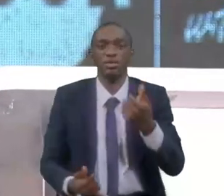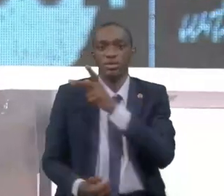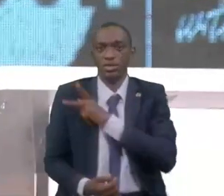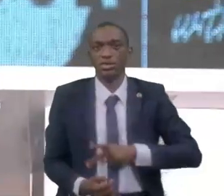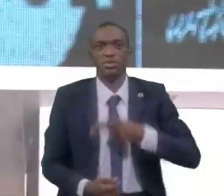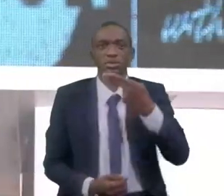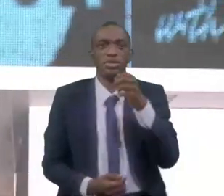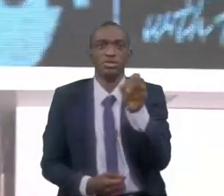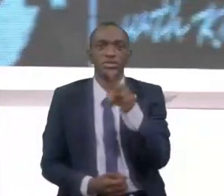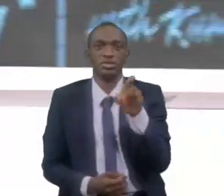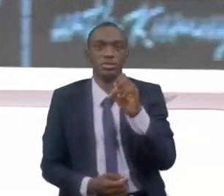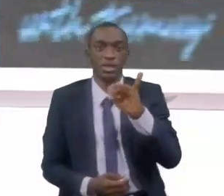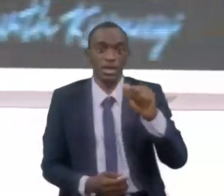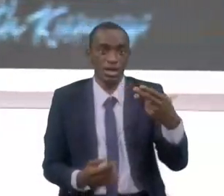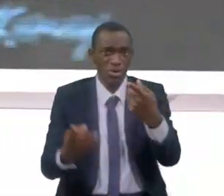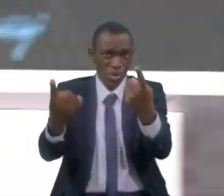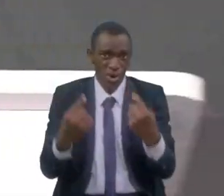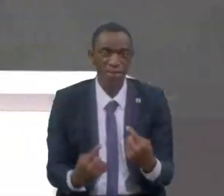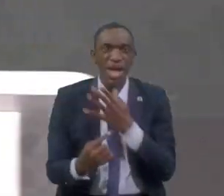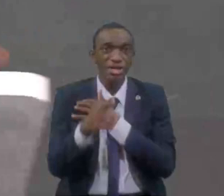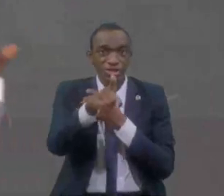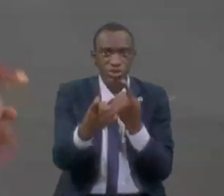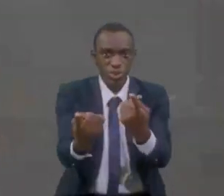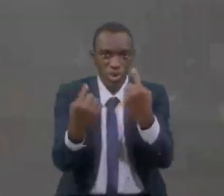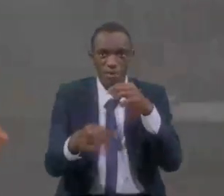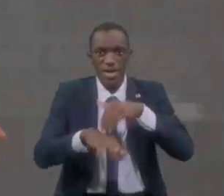toi, tu viens. À un moment pareil,